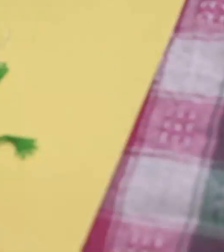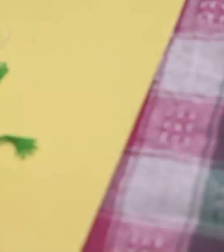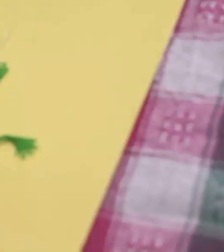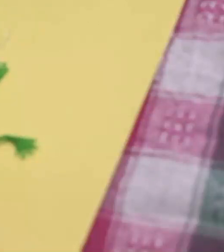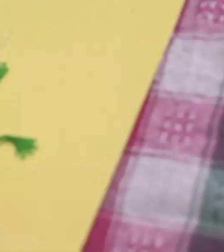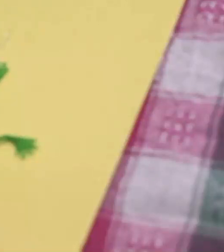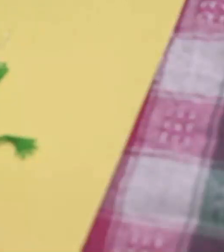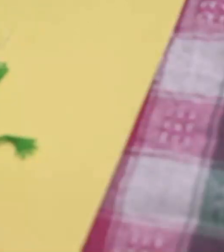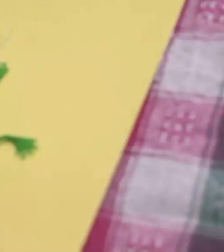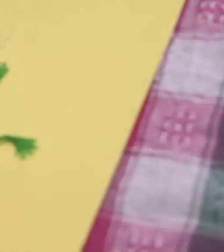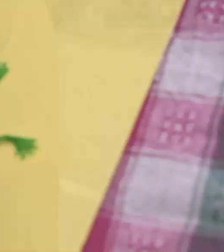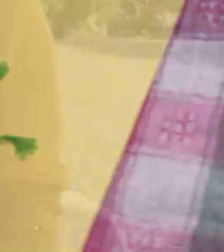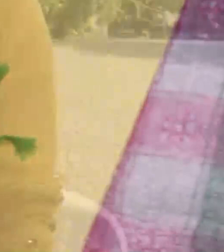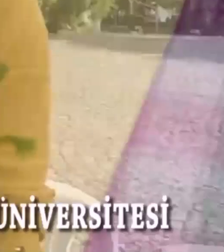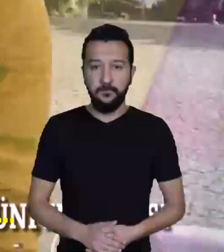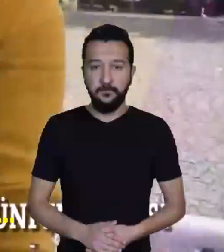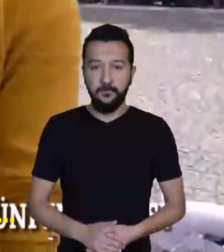yapıştırılmış.